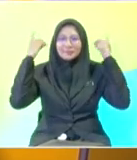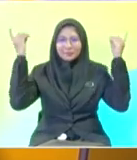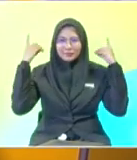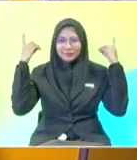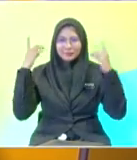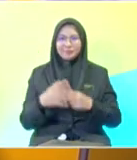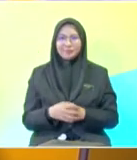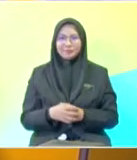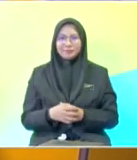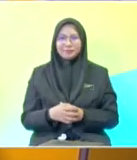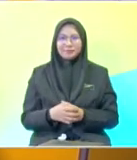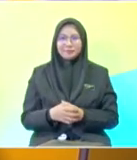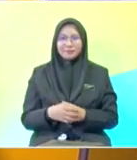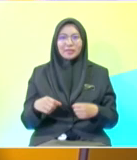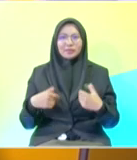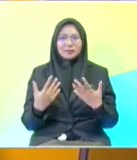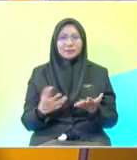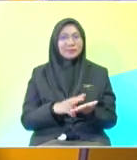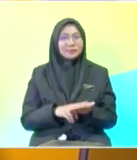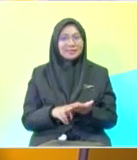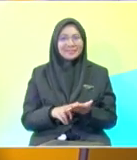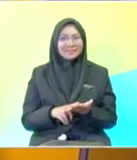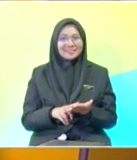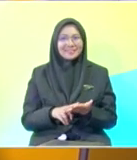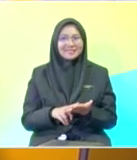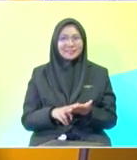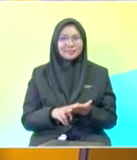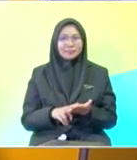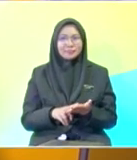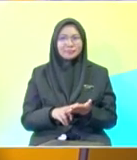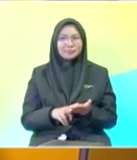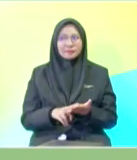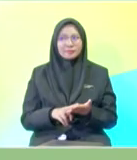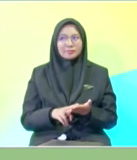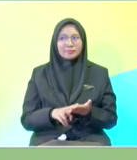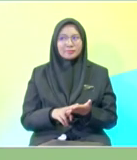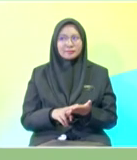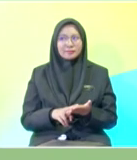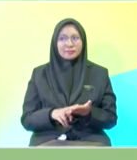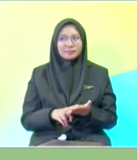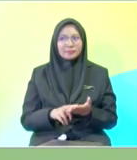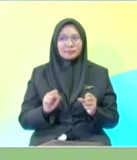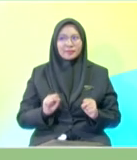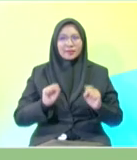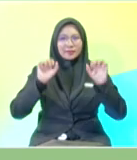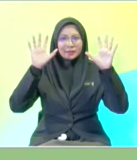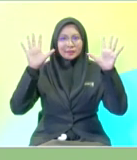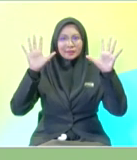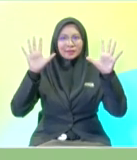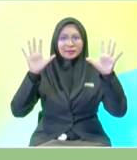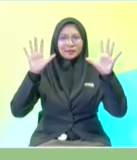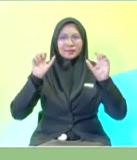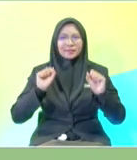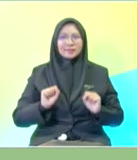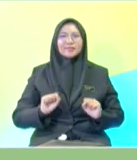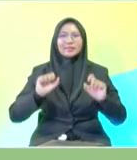Bagaimana cara bacaan izhar halqi Oke bacaannya dibaca secara terang dan jelas